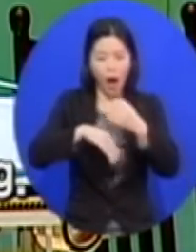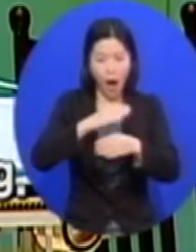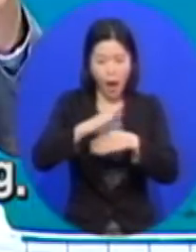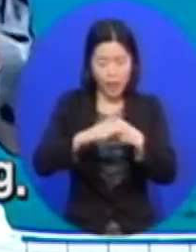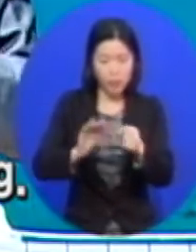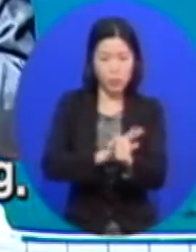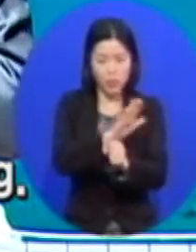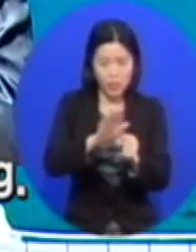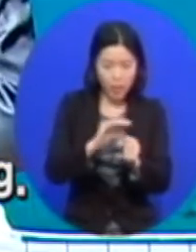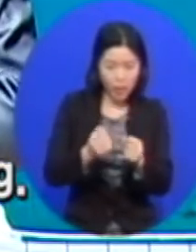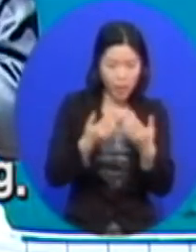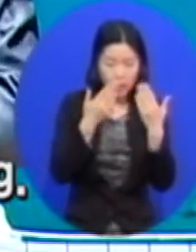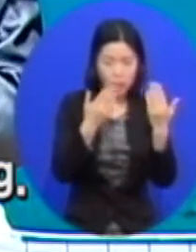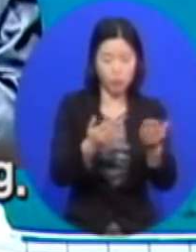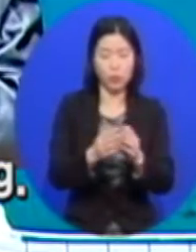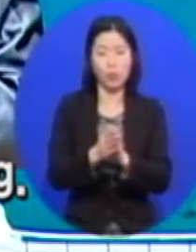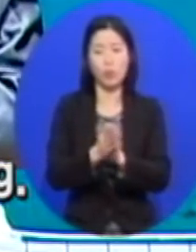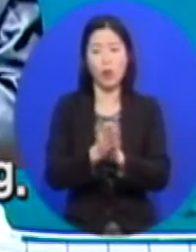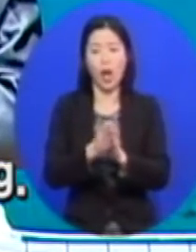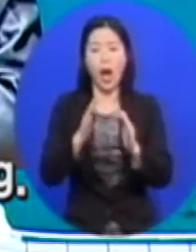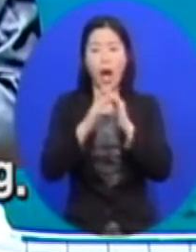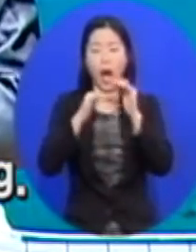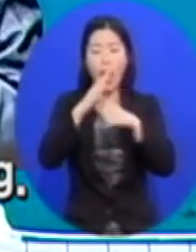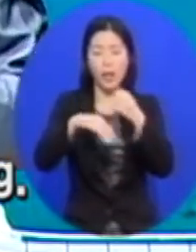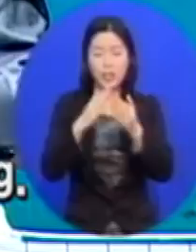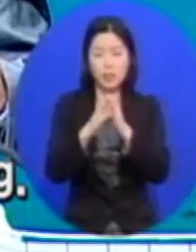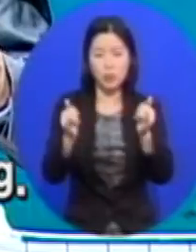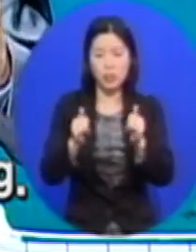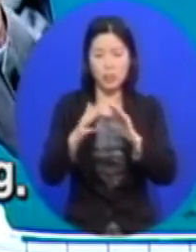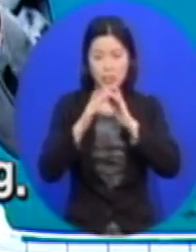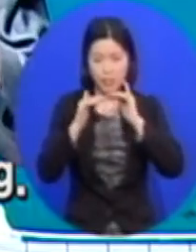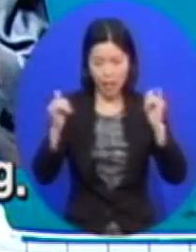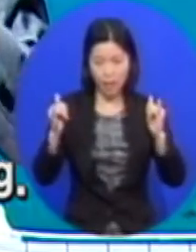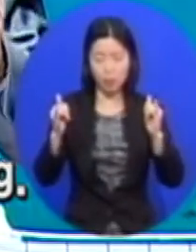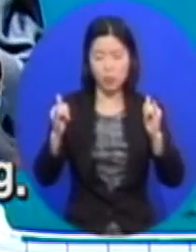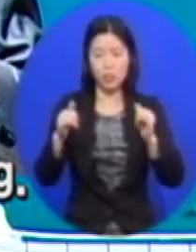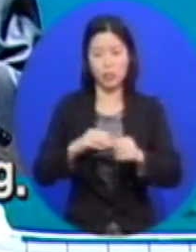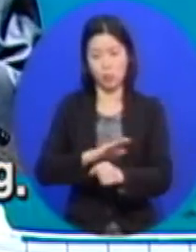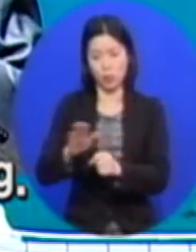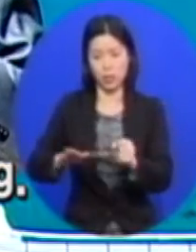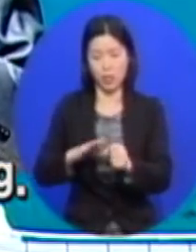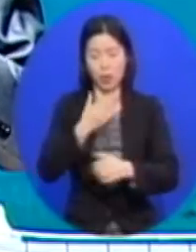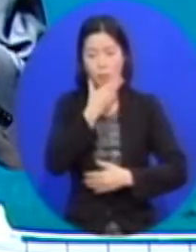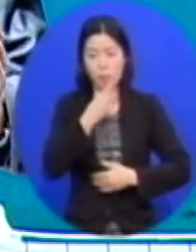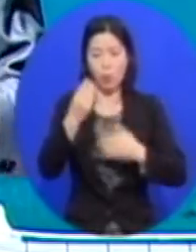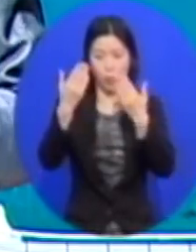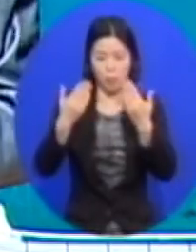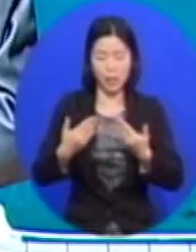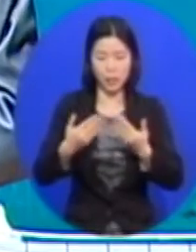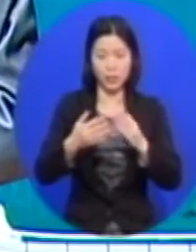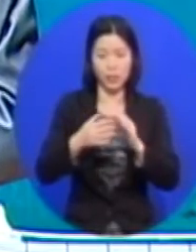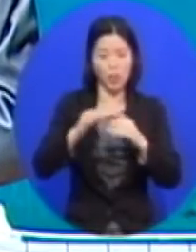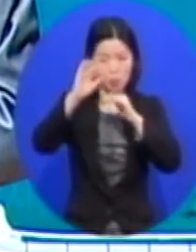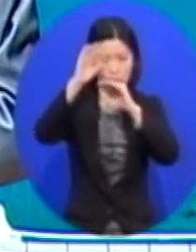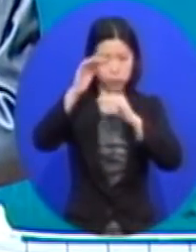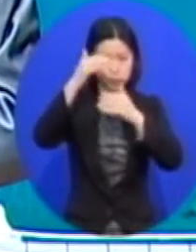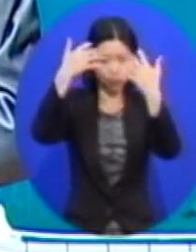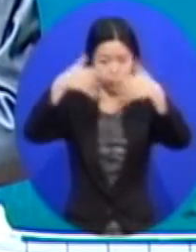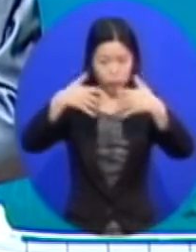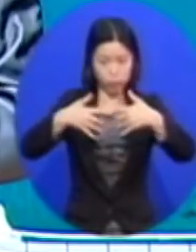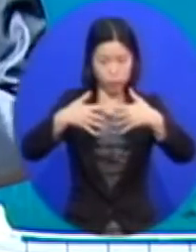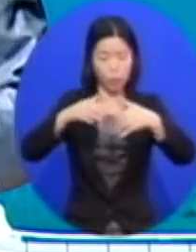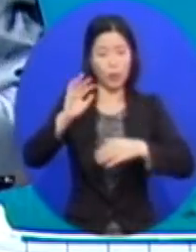하나님은 인간을 사랑하세요 이것이 복받는 구조입니다 잘사는 구조에요